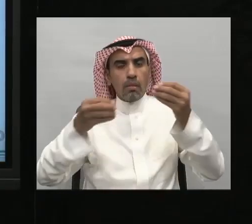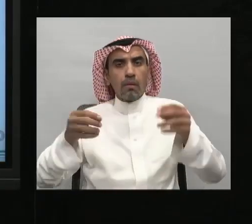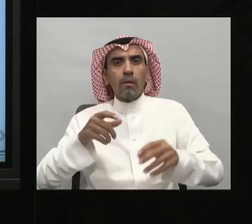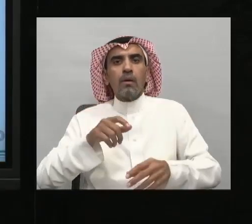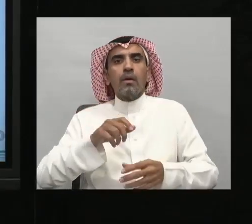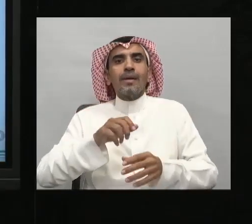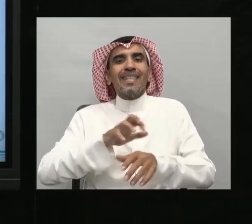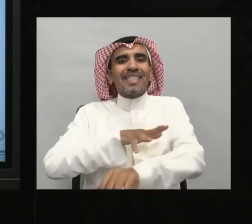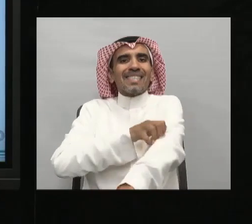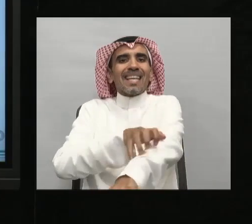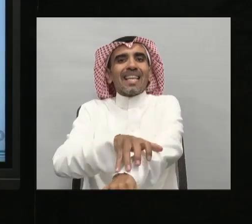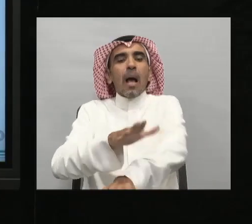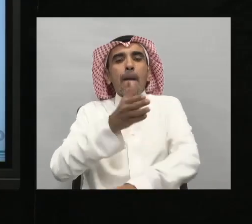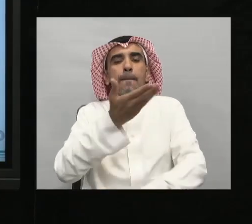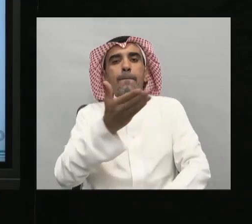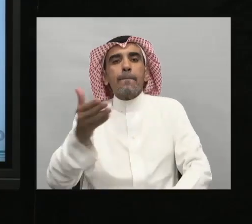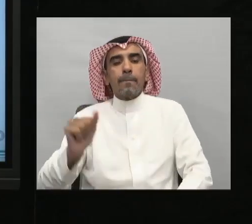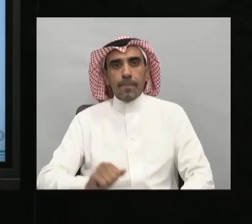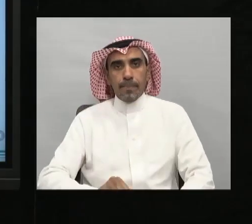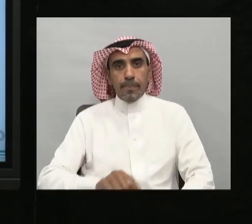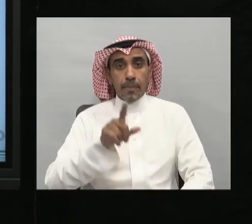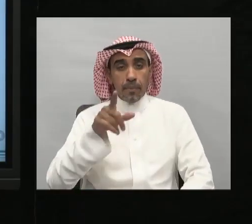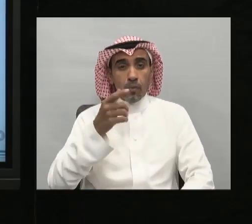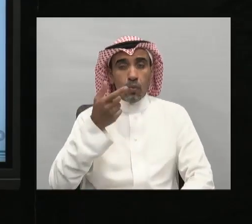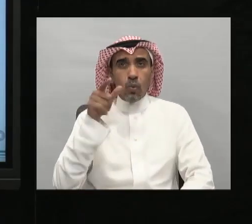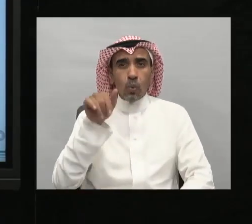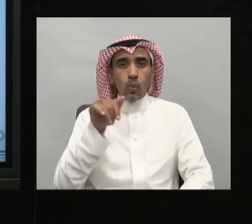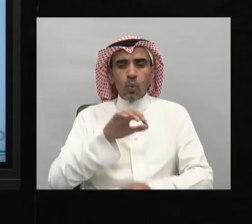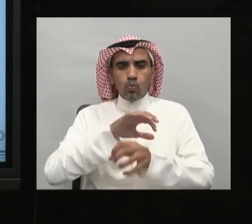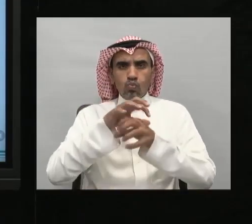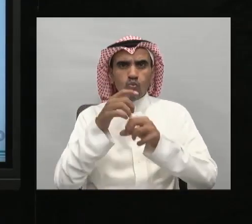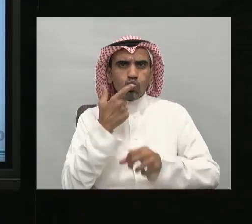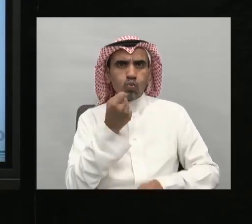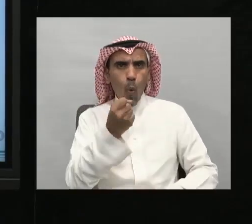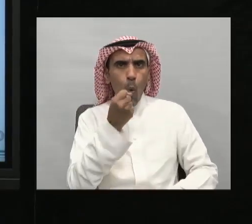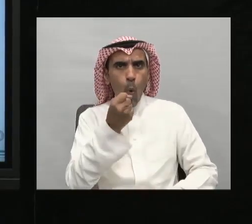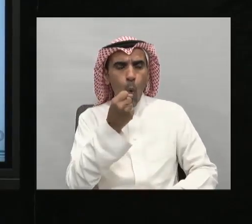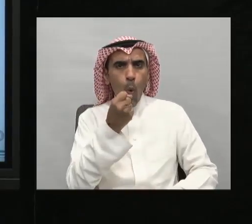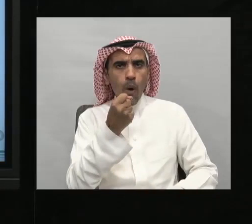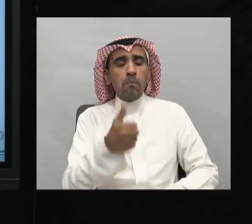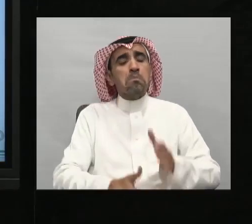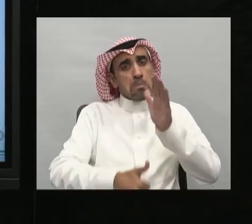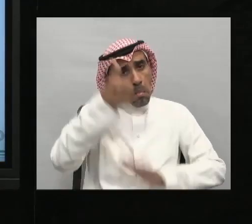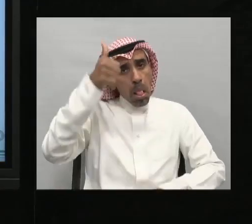لسرطان ماذا؟ سرطان البحر. سرطان البحر يحتوي على غطاء قشري صلب جدا، مع